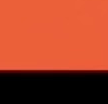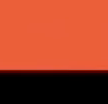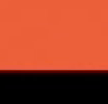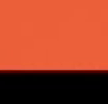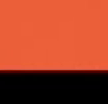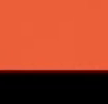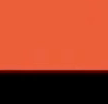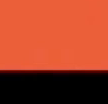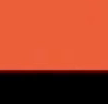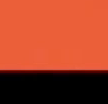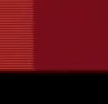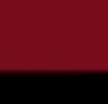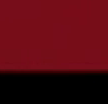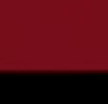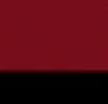Музика